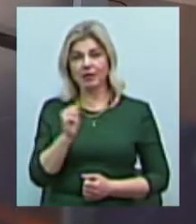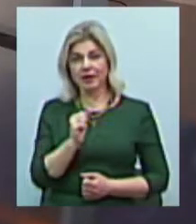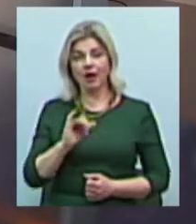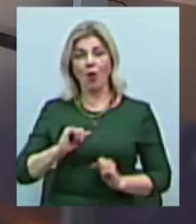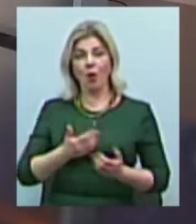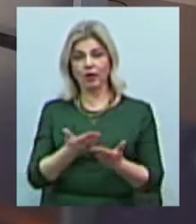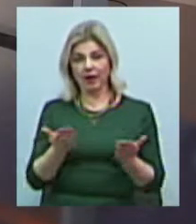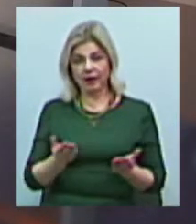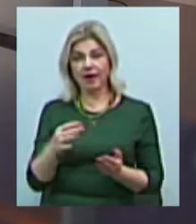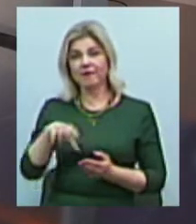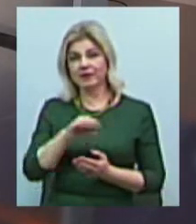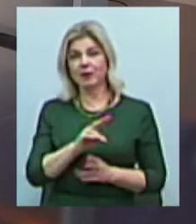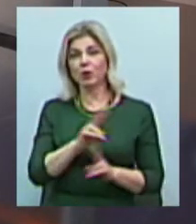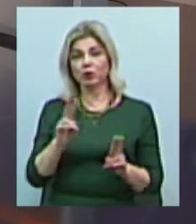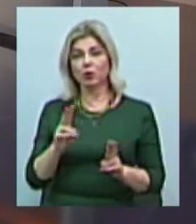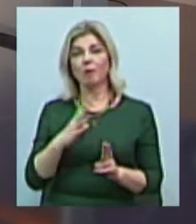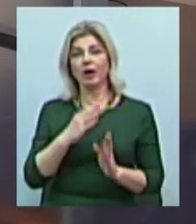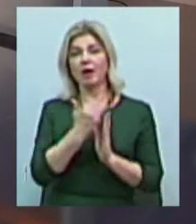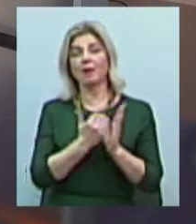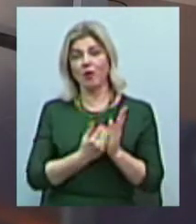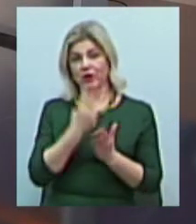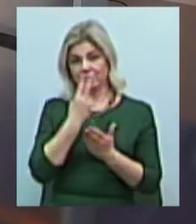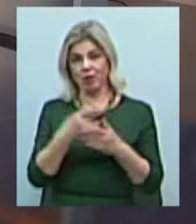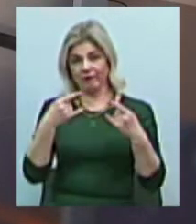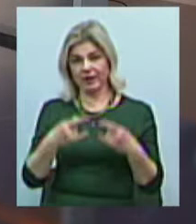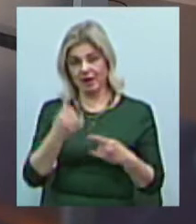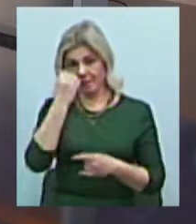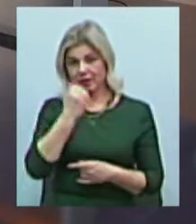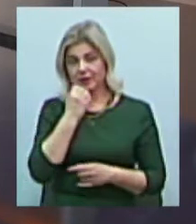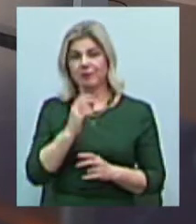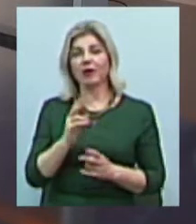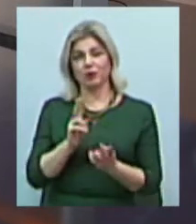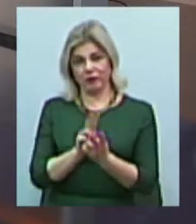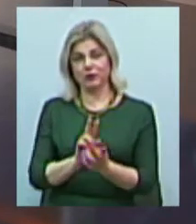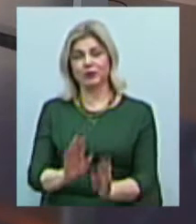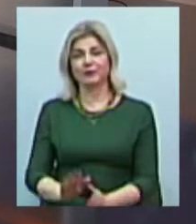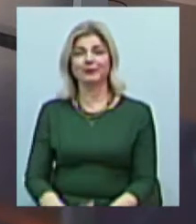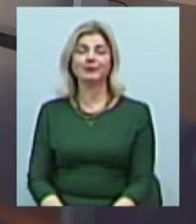колеги, дякую всім, хто допоміг цій програмі вийти в ефір, дякую всім, хто був з нами, побачимось.